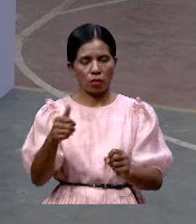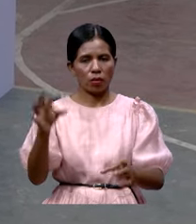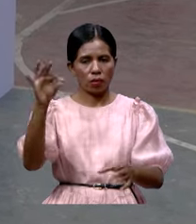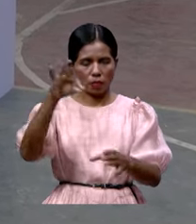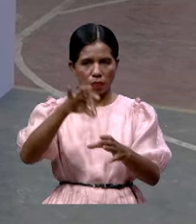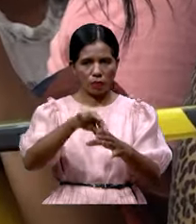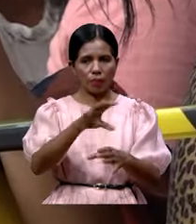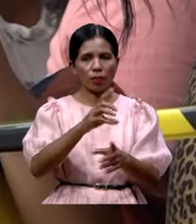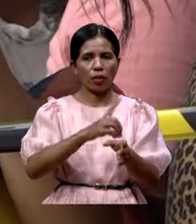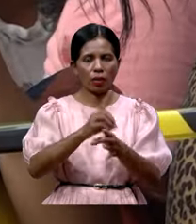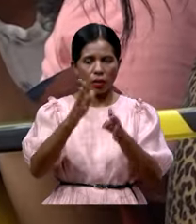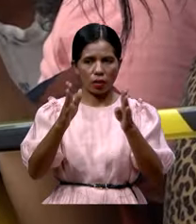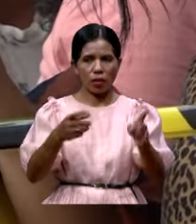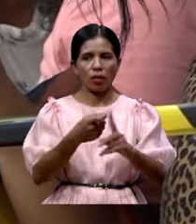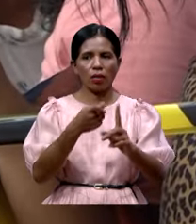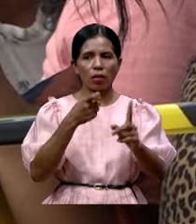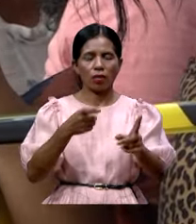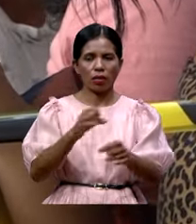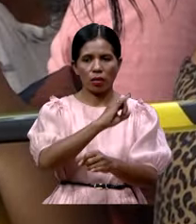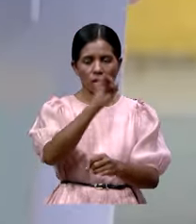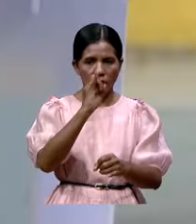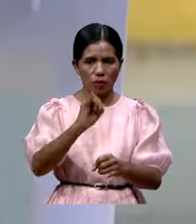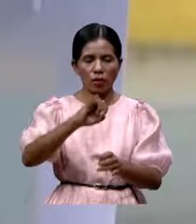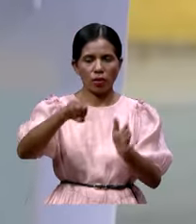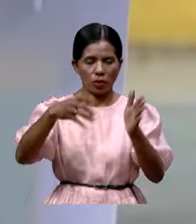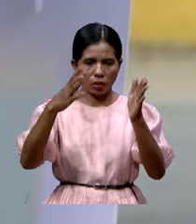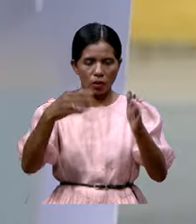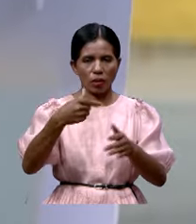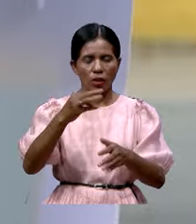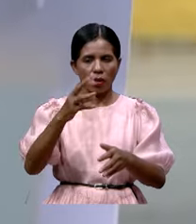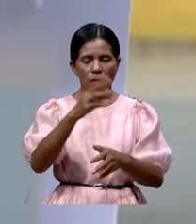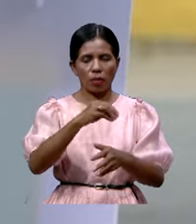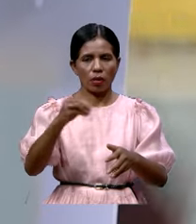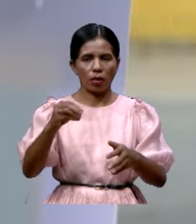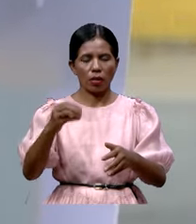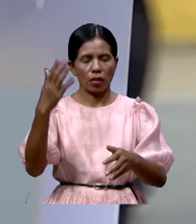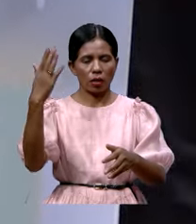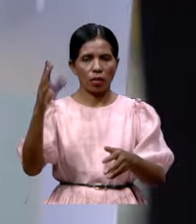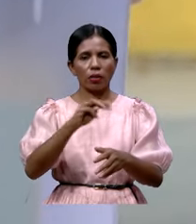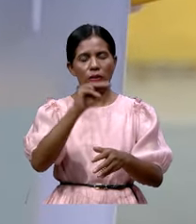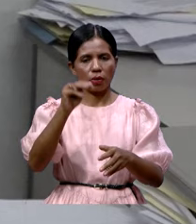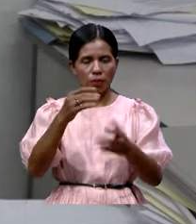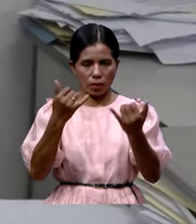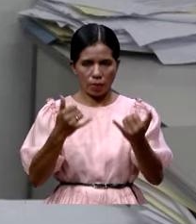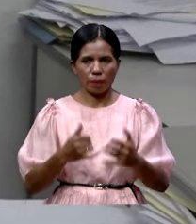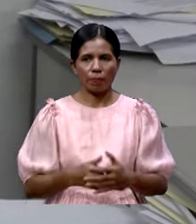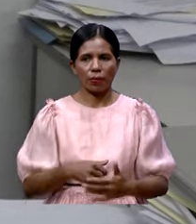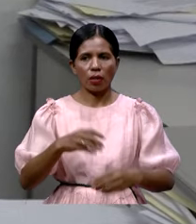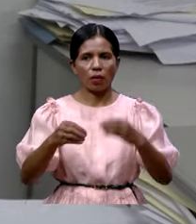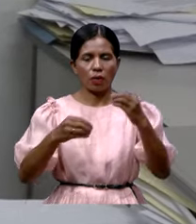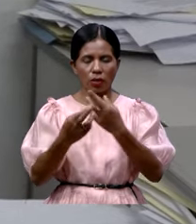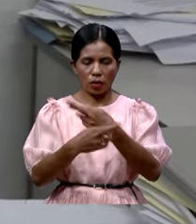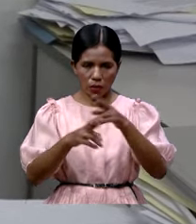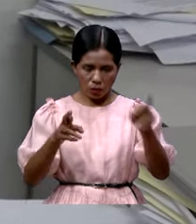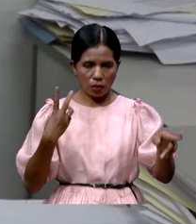Direktur Jeneral STR hato kestaung ne lihusi entrevista ho jurnalista IGMN ihanik narfatin kai kolidi lisi guna ne. Kona ba resultati to